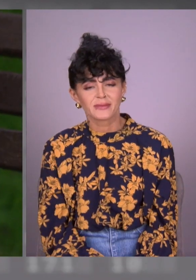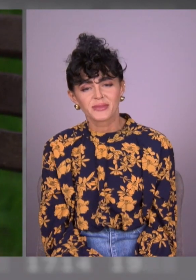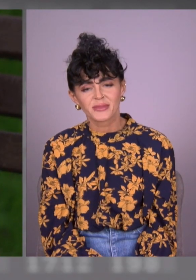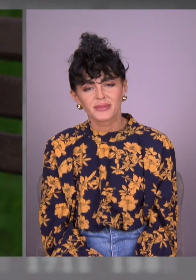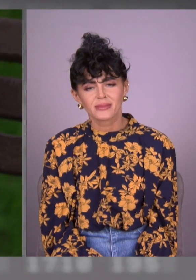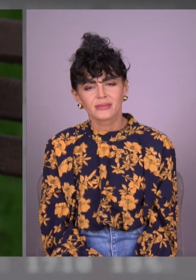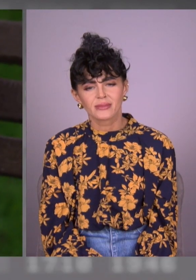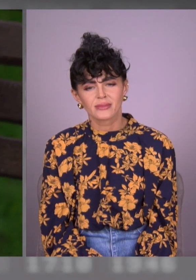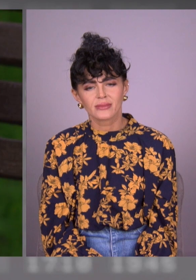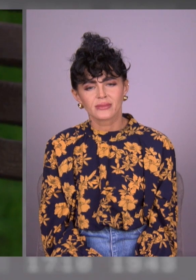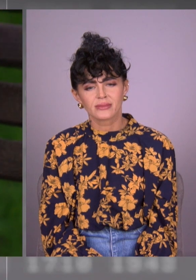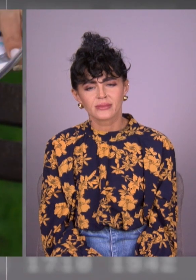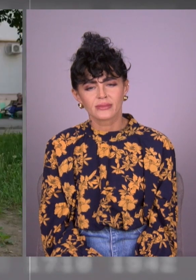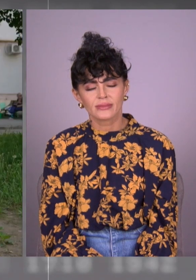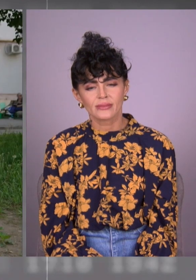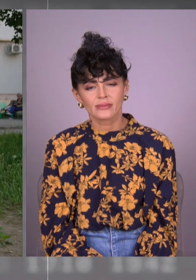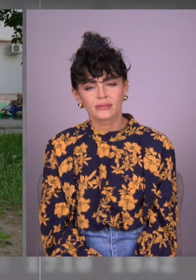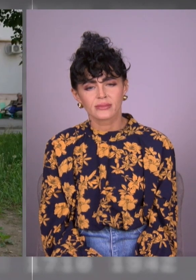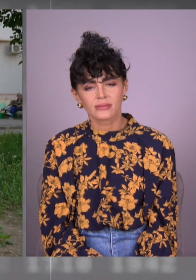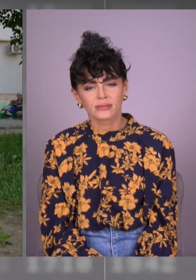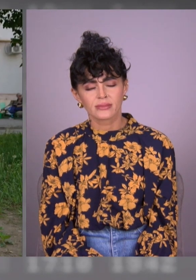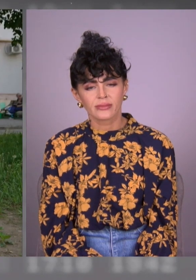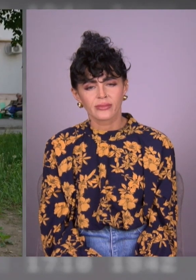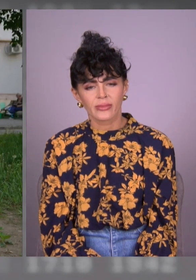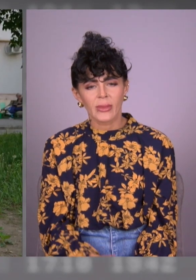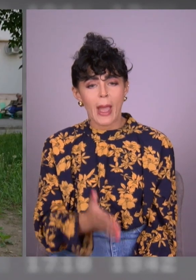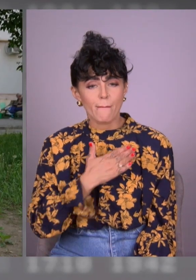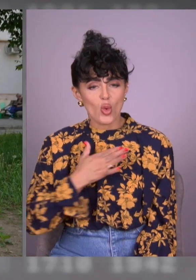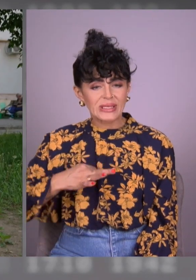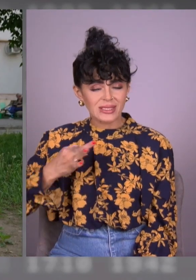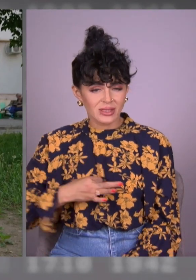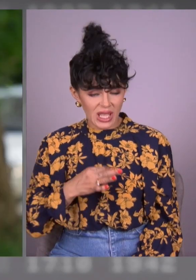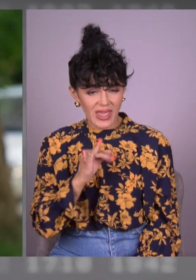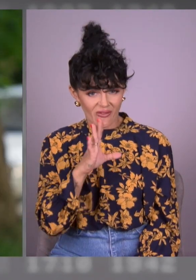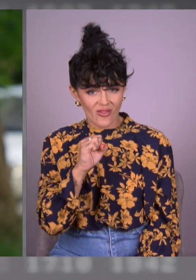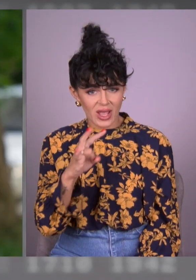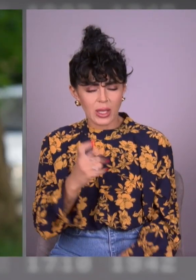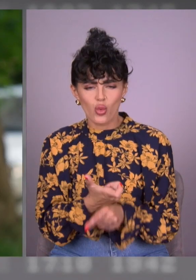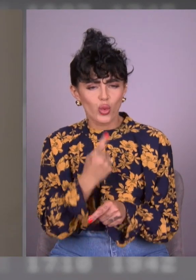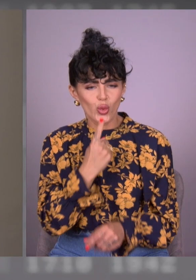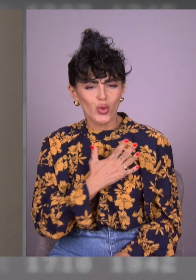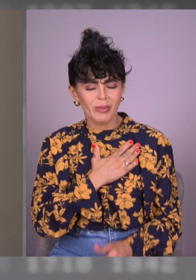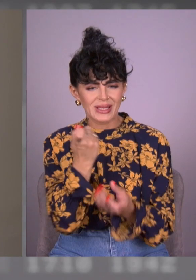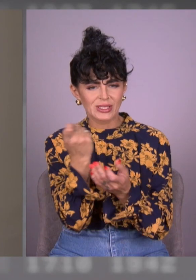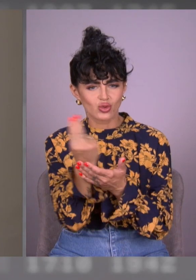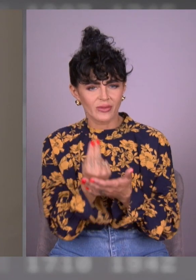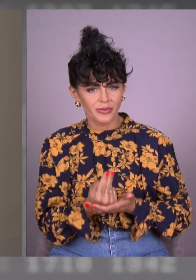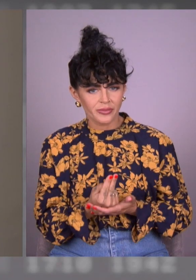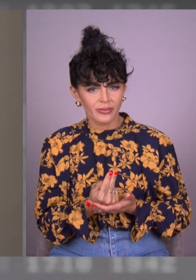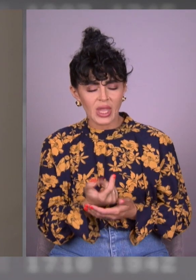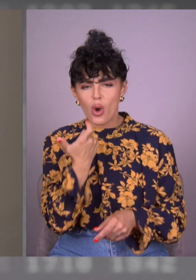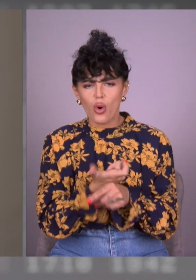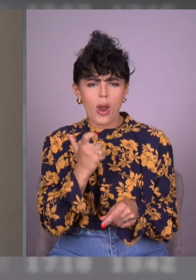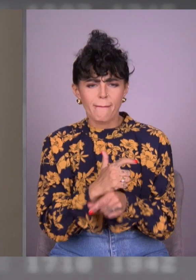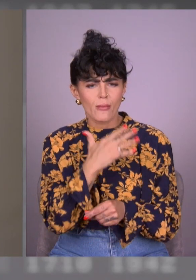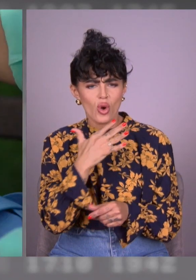ще щось бачу. Іван, він полюбляє малювати. Угу. Дуже багато